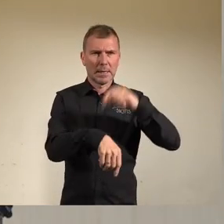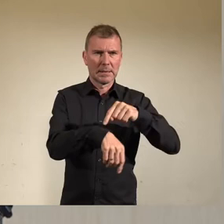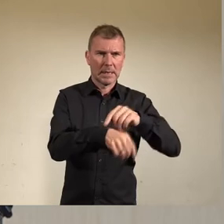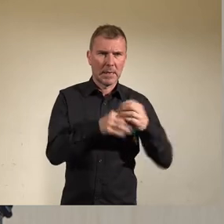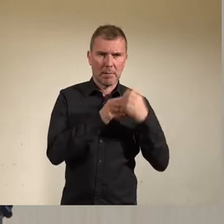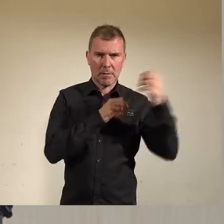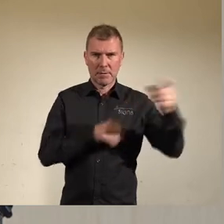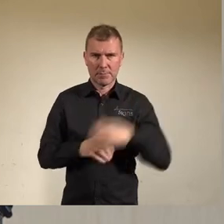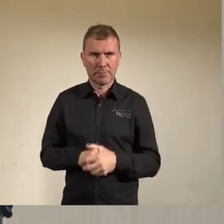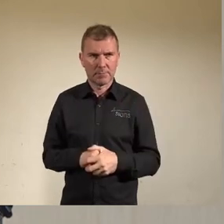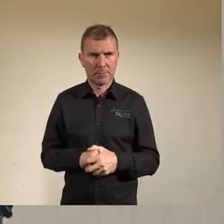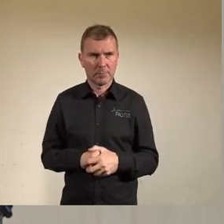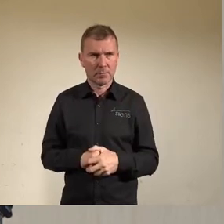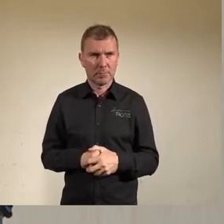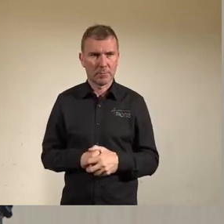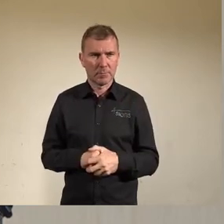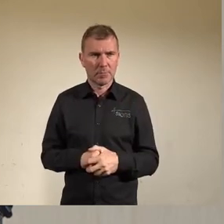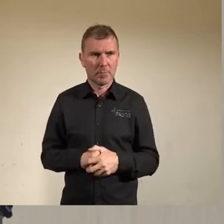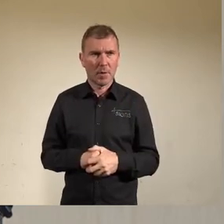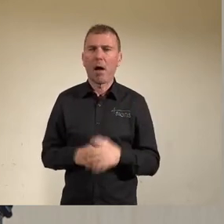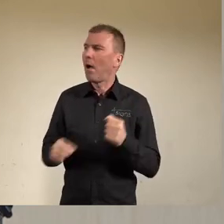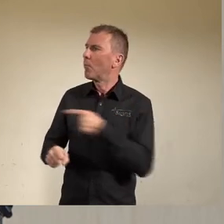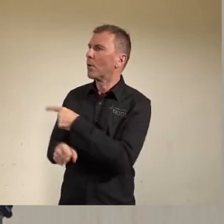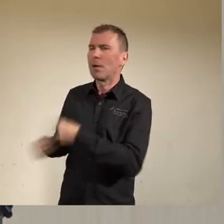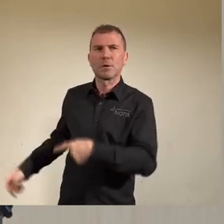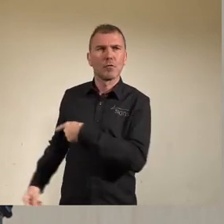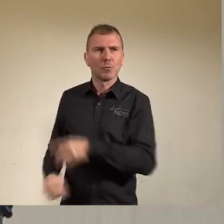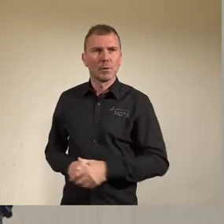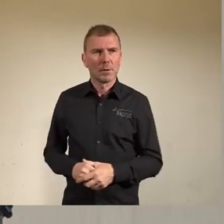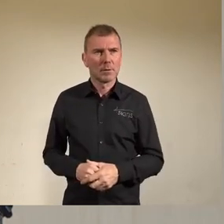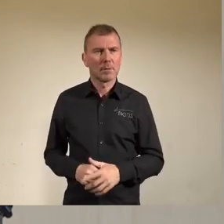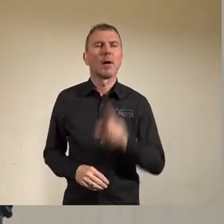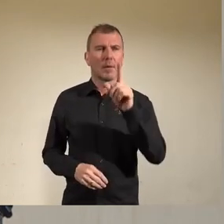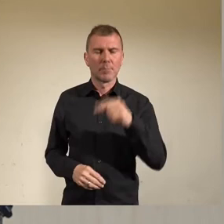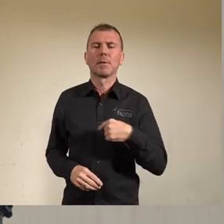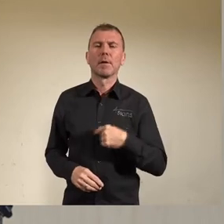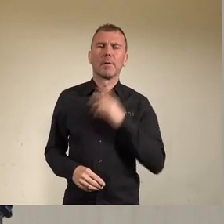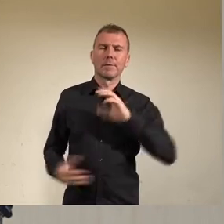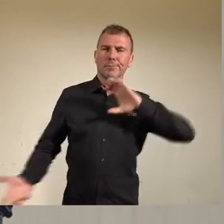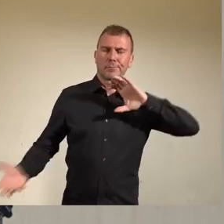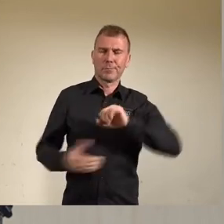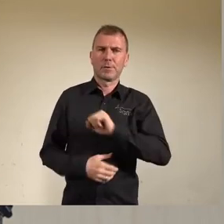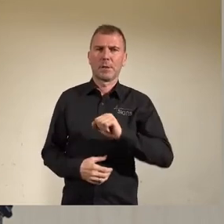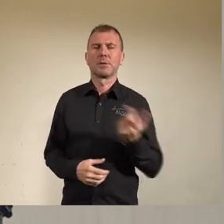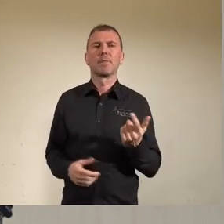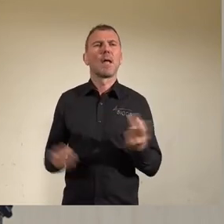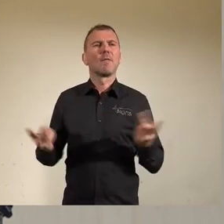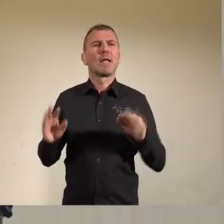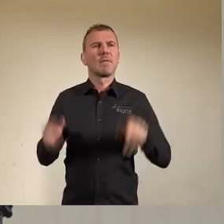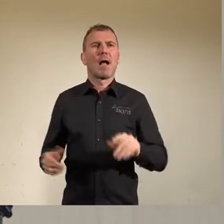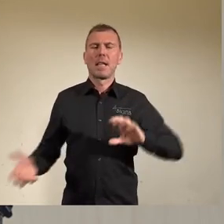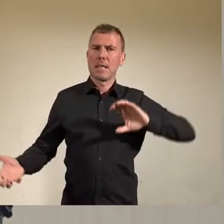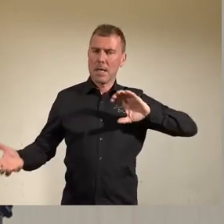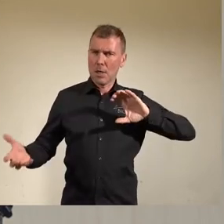läuft ab. Oh, der Oberbürgermeister ist davon gekommen. Gut, wie dem auch sei, da mache ich das ganz schnell. Auf jeden Fall ganz